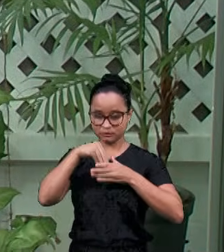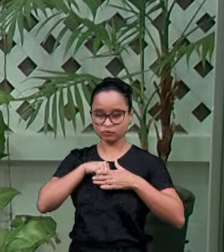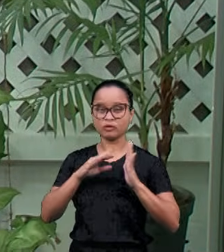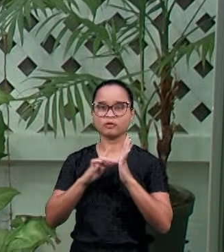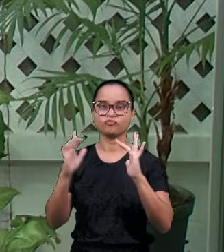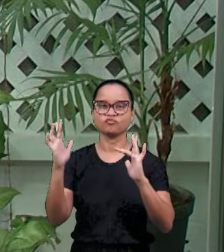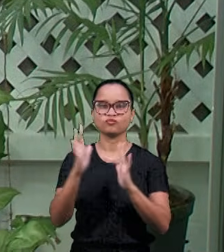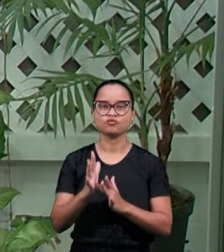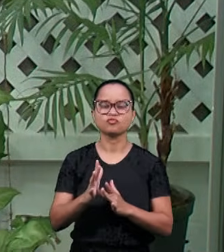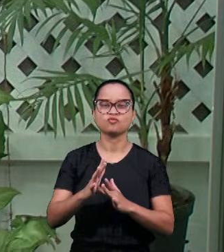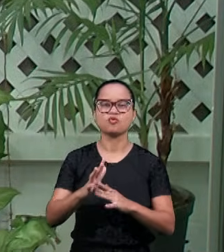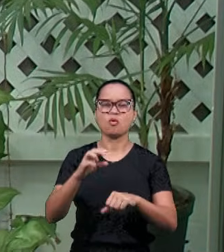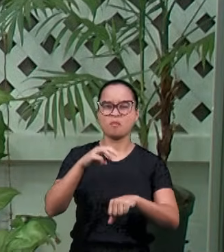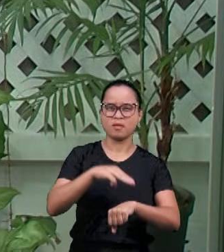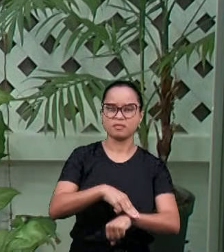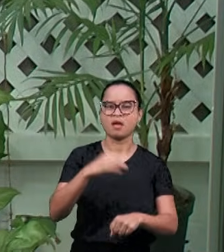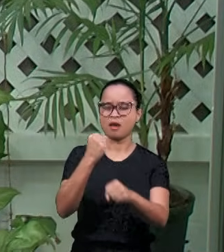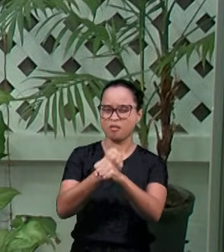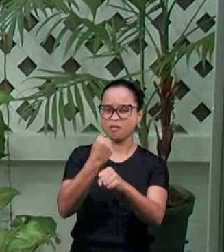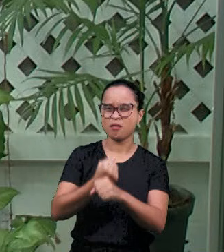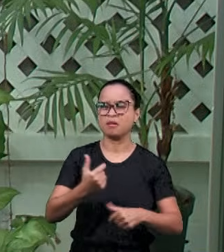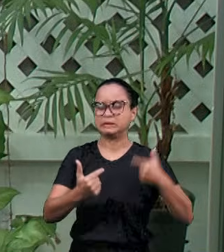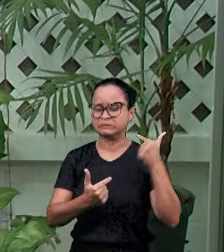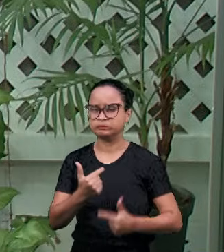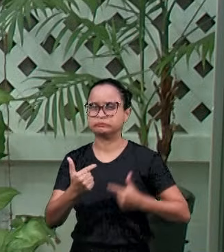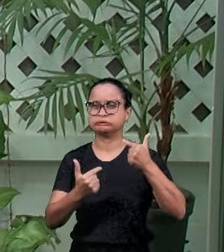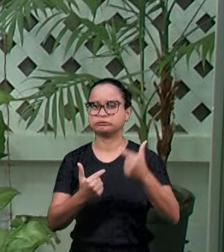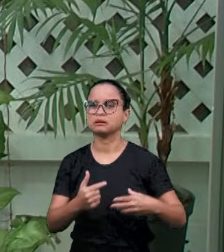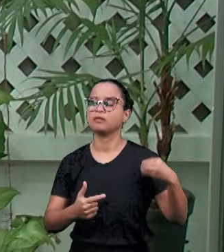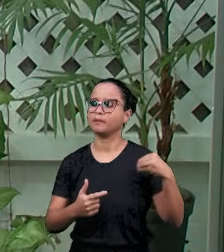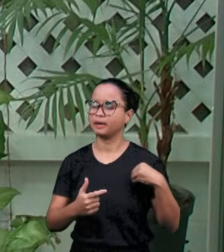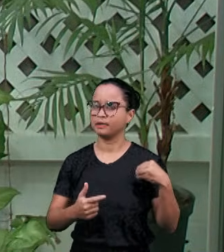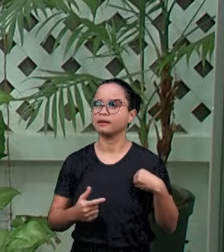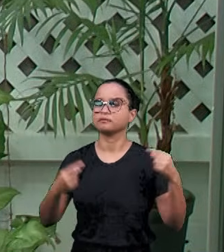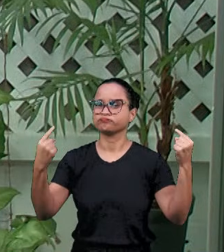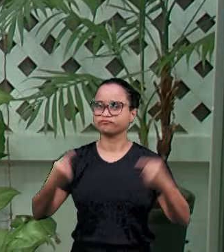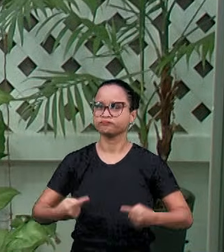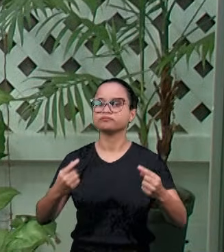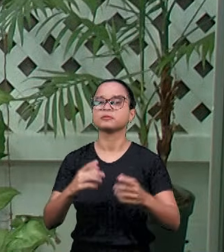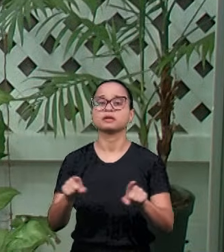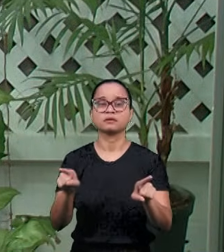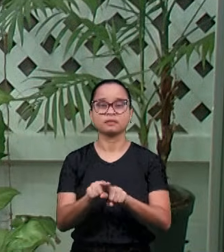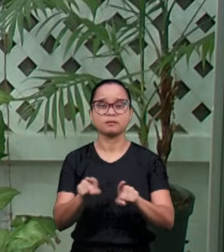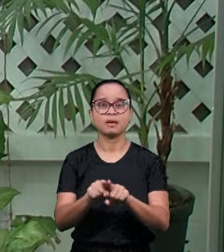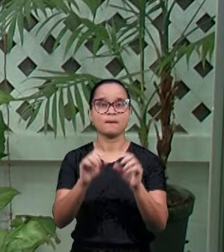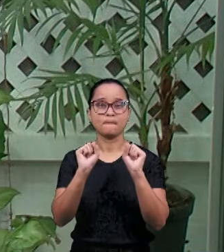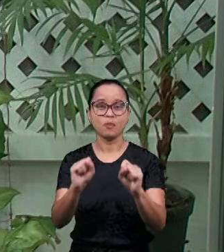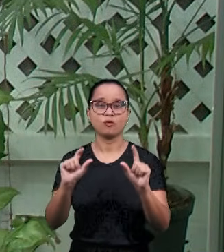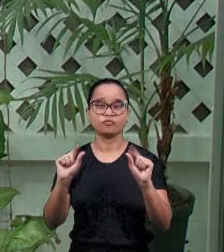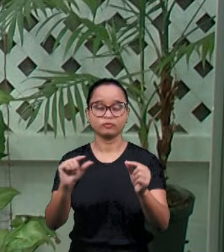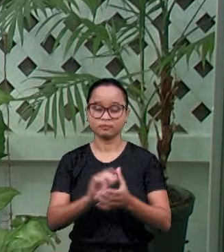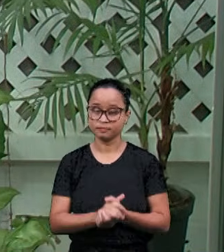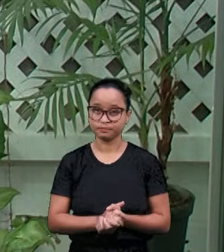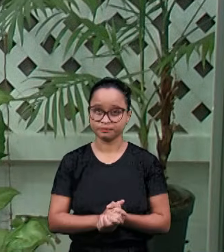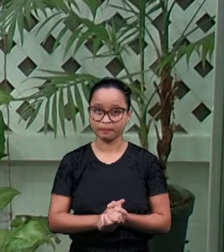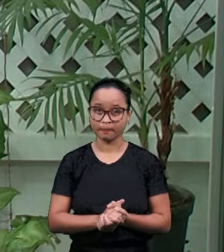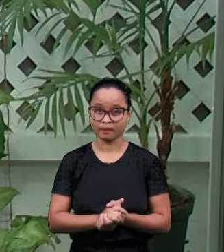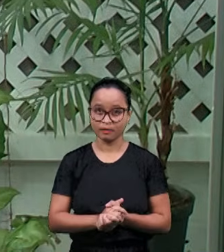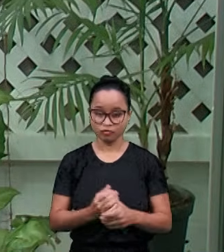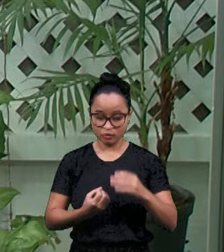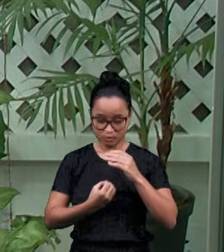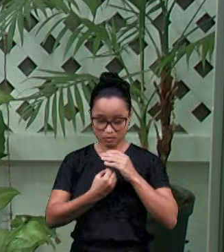œuvre, la lutte contre le péché, ou peut être une production